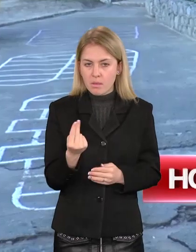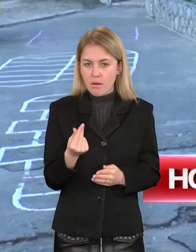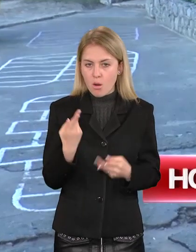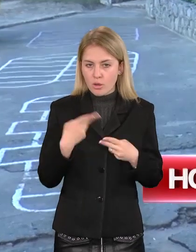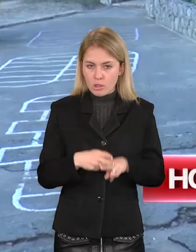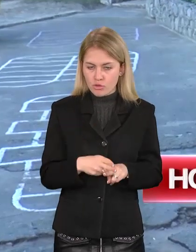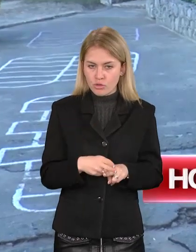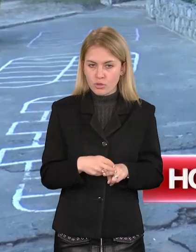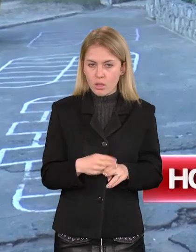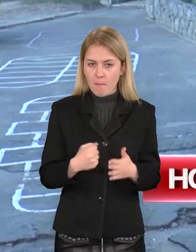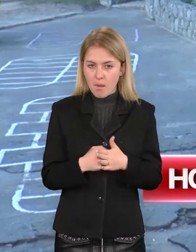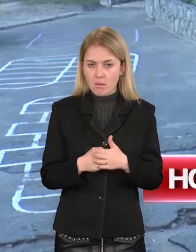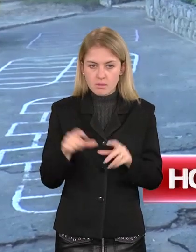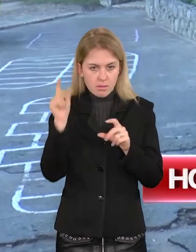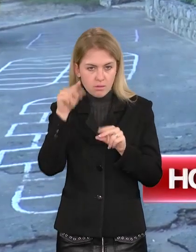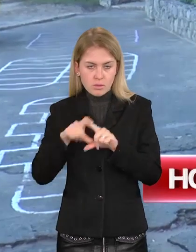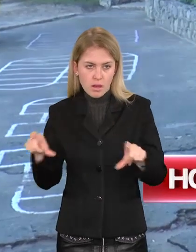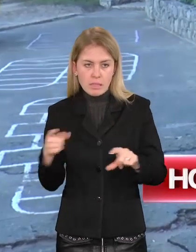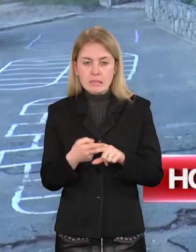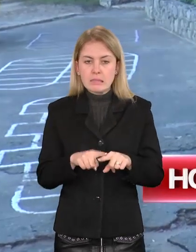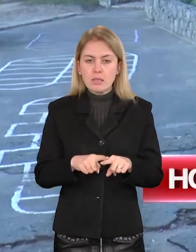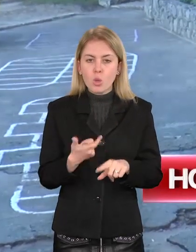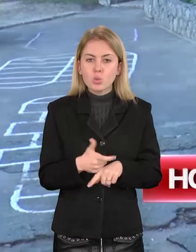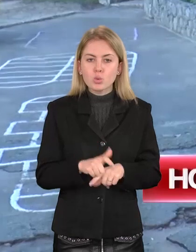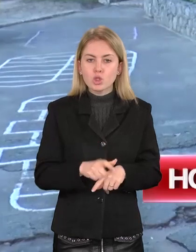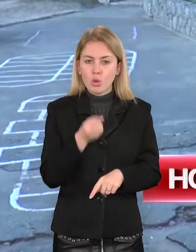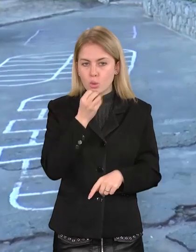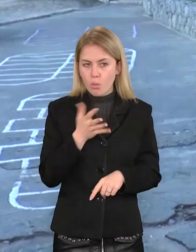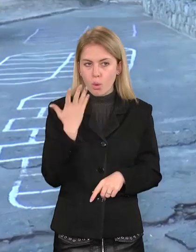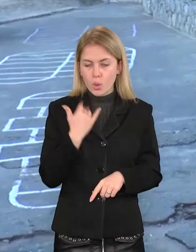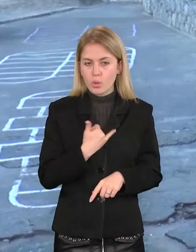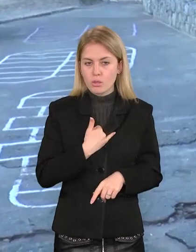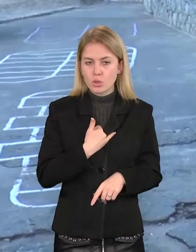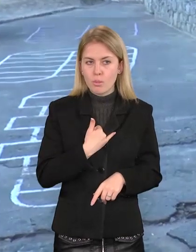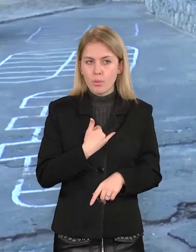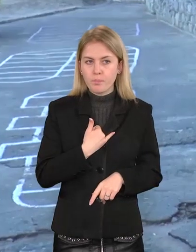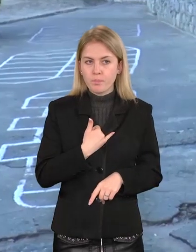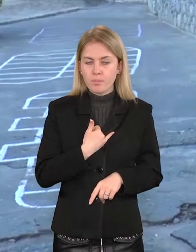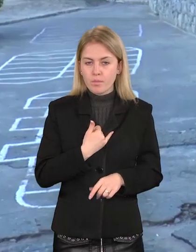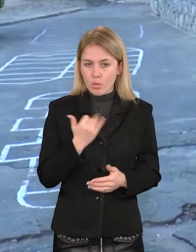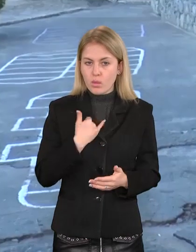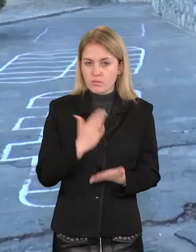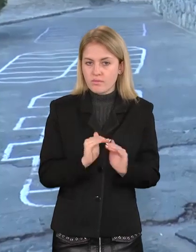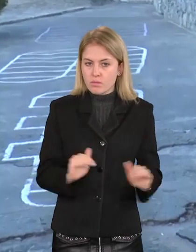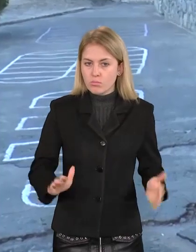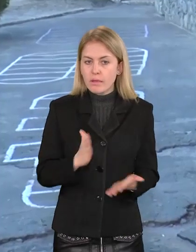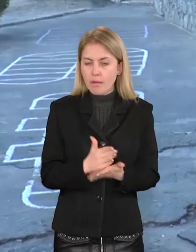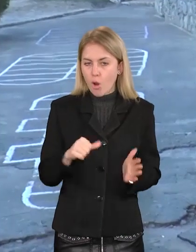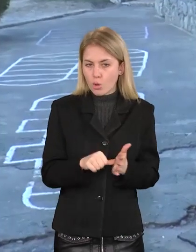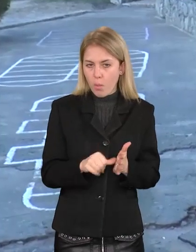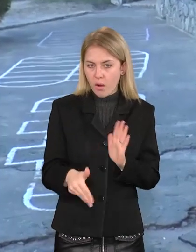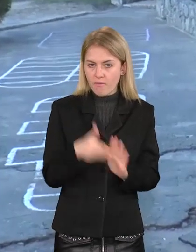база закладів. Це дуже добре, що в нашому комплексі є кнопка термінового виклику поліції,